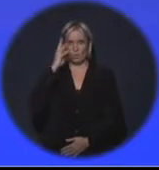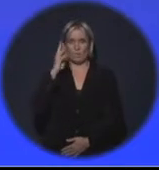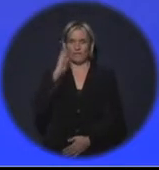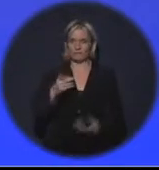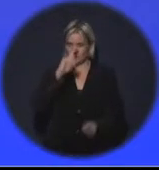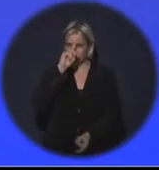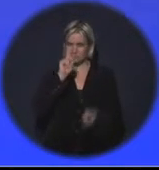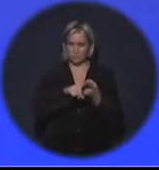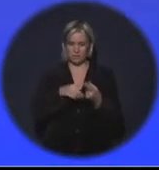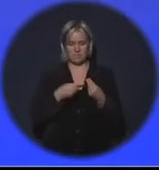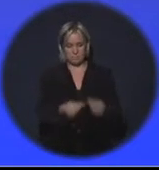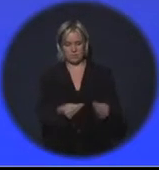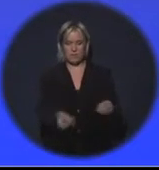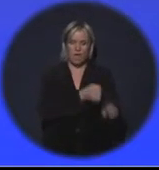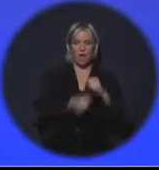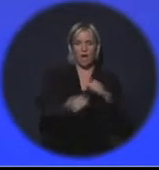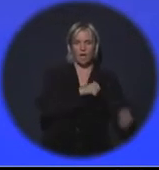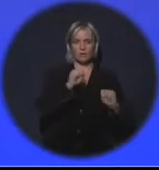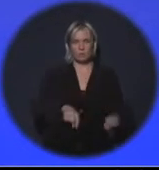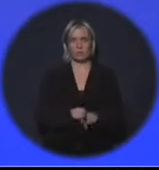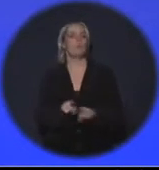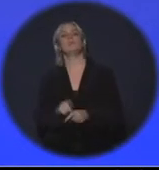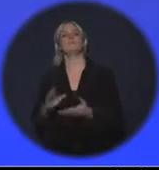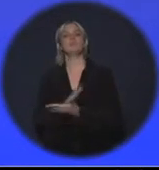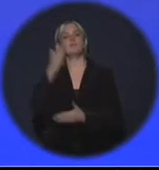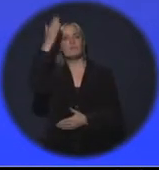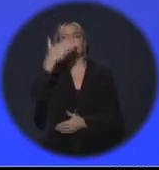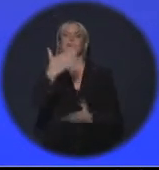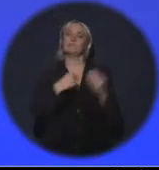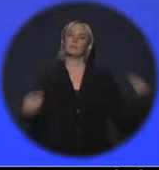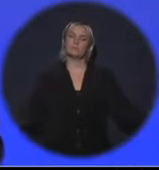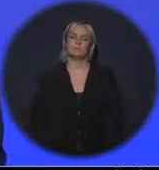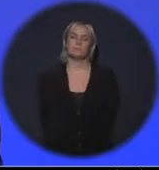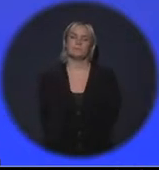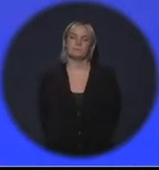conférence sous le signe de l'action et de la préparation de l'avenir. Je vous remercie.